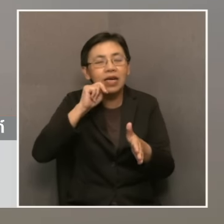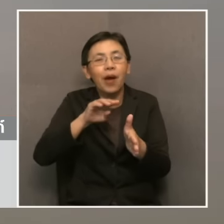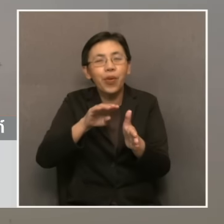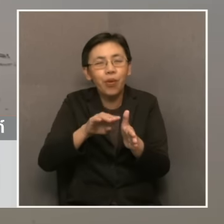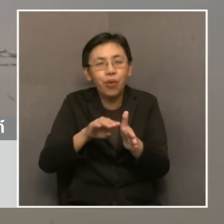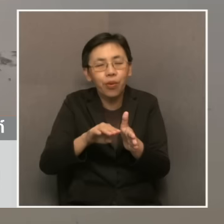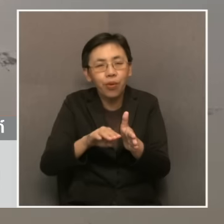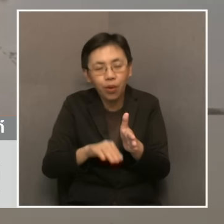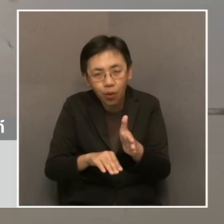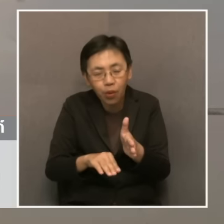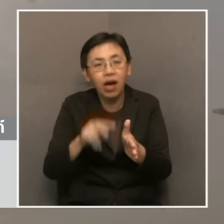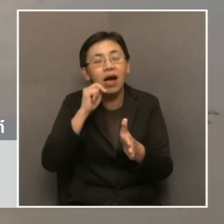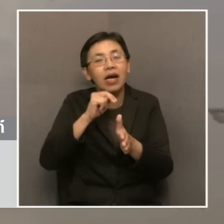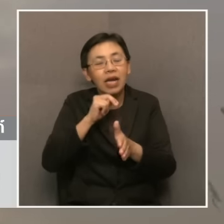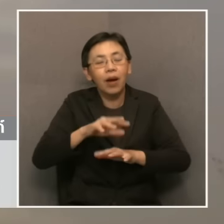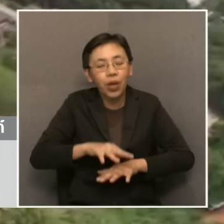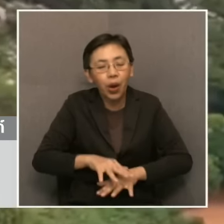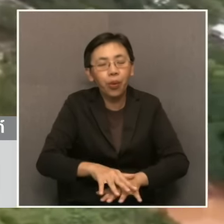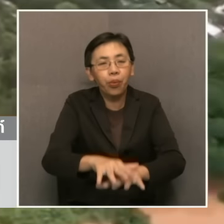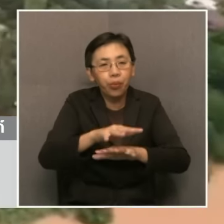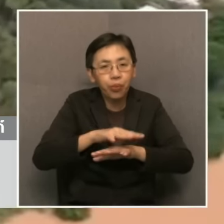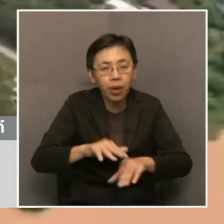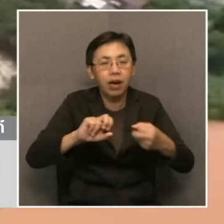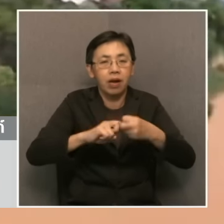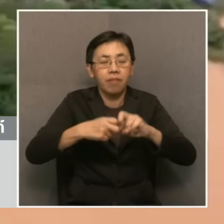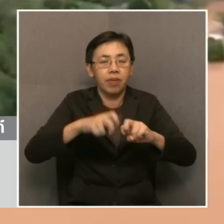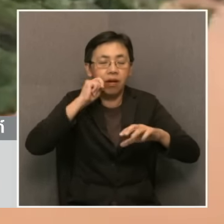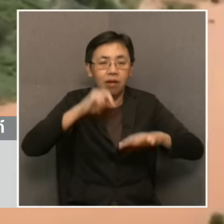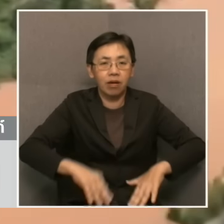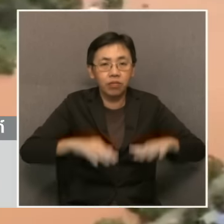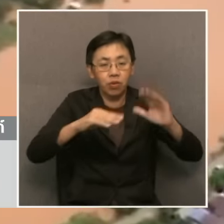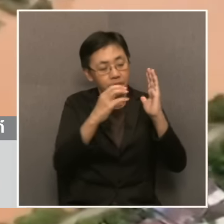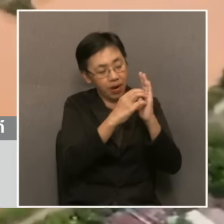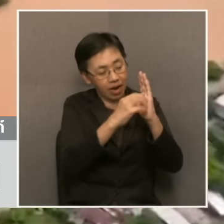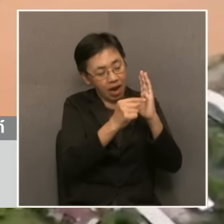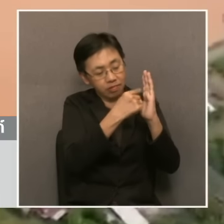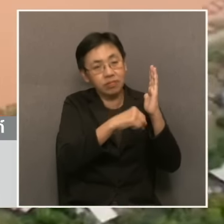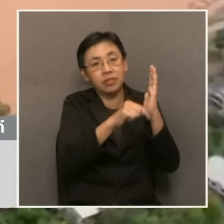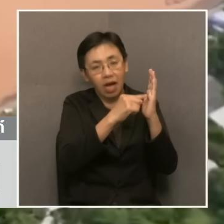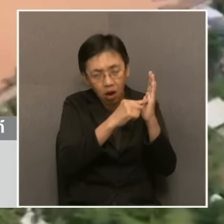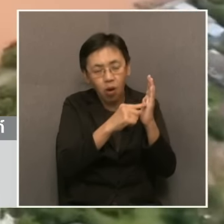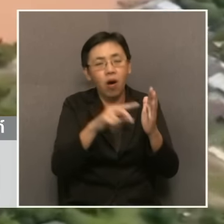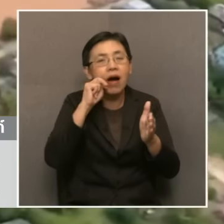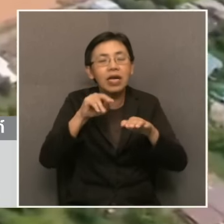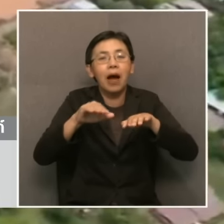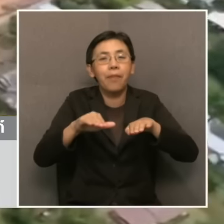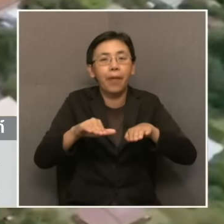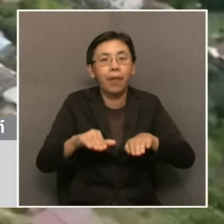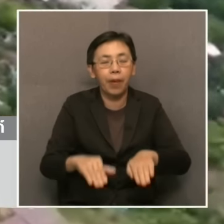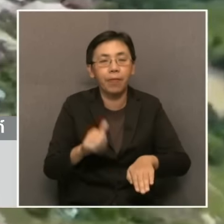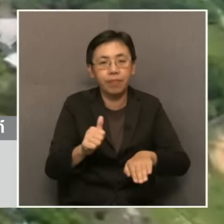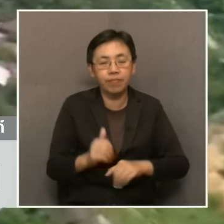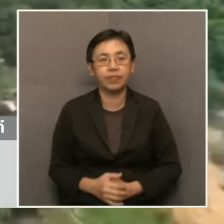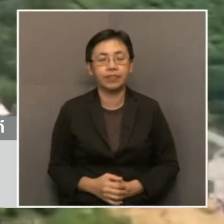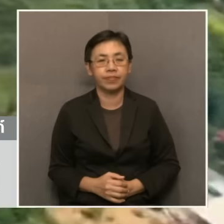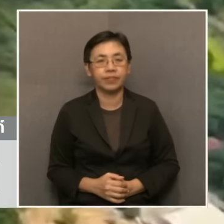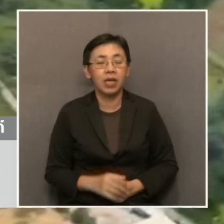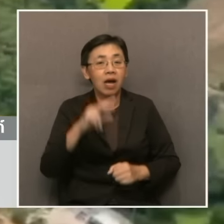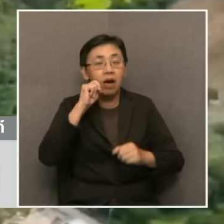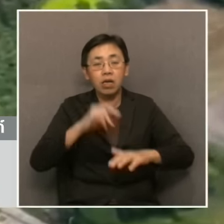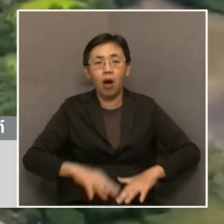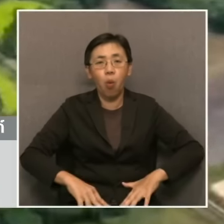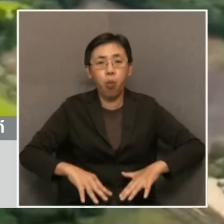ารถหน่วงน้ำและช่วยบรรเทาปัญหาอุทกภัยในจังหวัดภาคกลางตอนล่างได้มากขึ้นด้วยนะคะส่วนสถานการณ์น้ำท่วมในพื้น